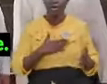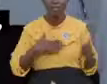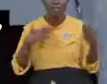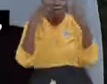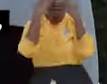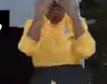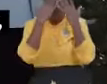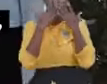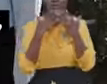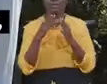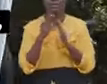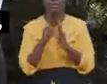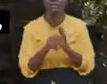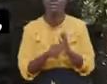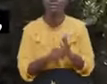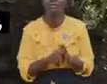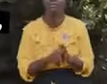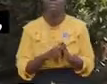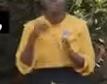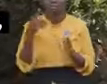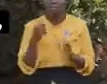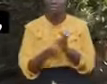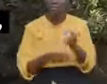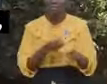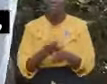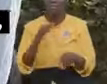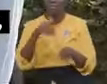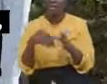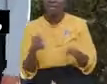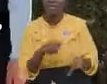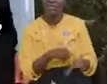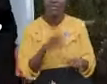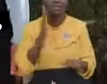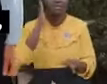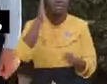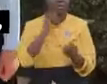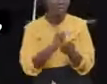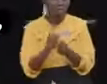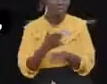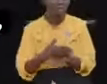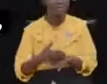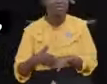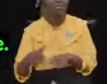حزن العالم لاحظوا